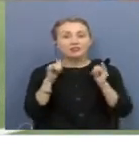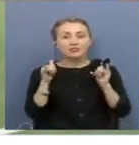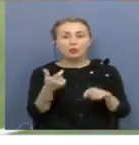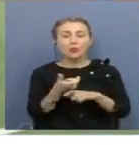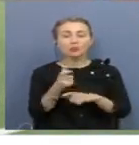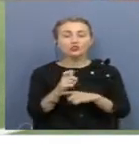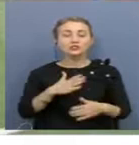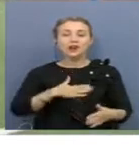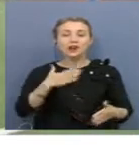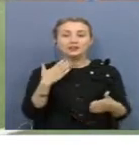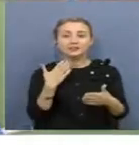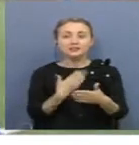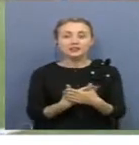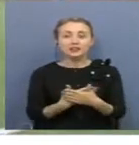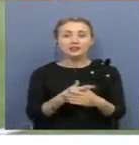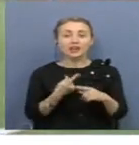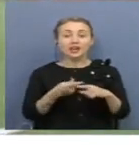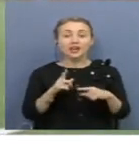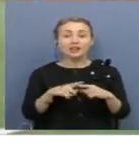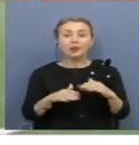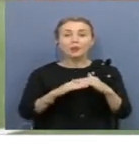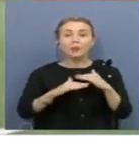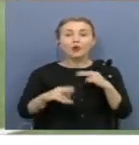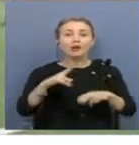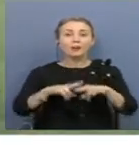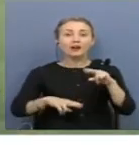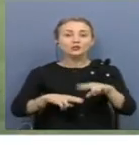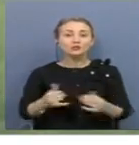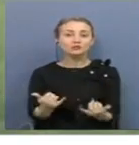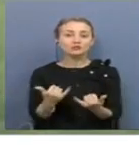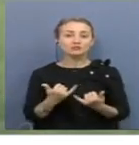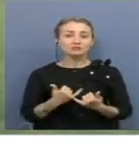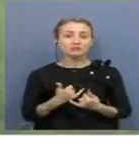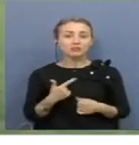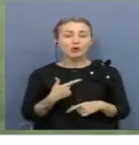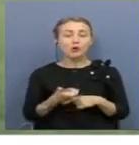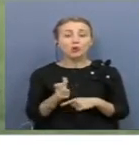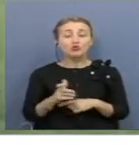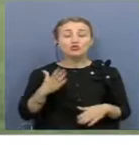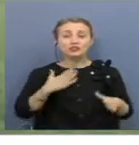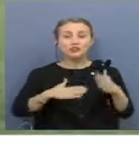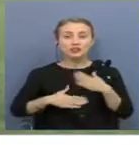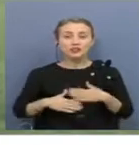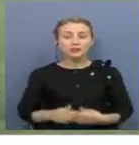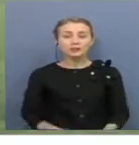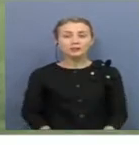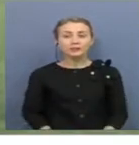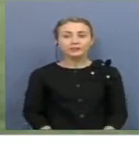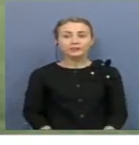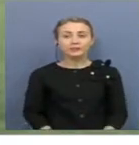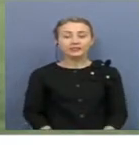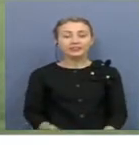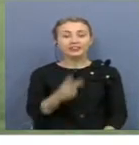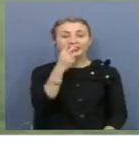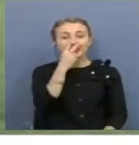өте жақсы қызылда, және де өте қиын, бірақ біз тырысып жатырмыз. Мен Оқжетпес футбол мектебінде бірнеше